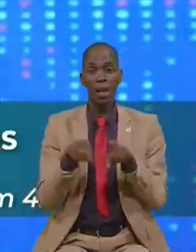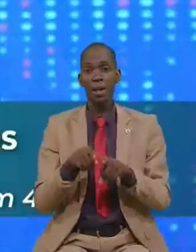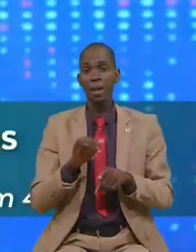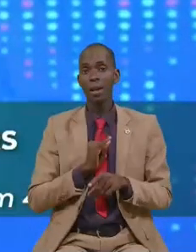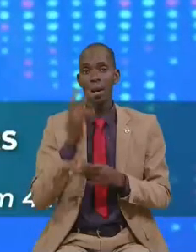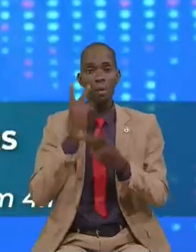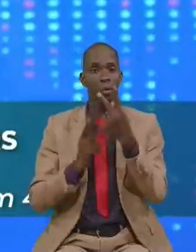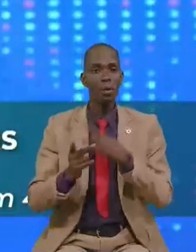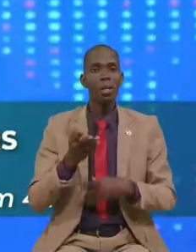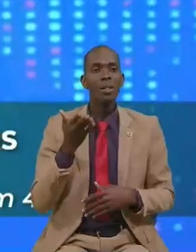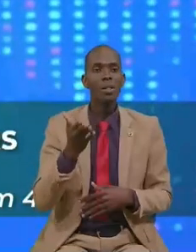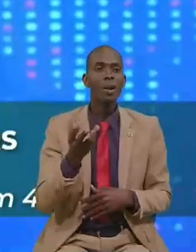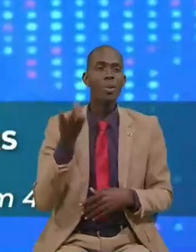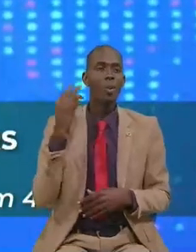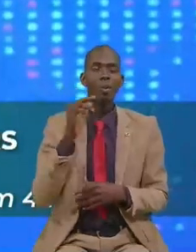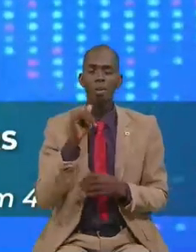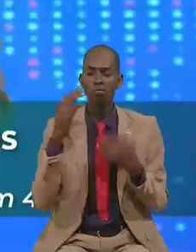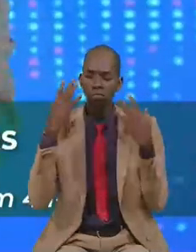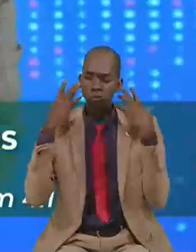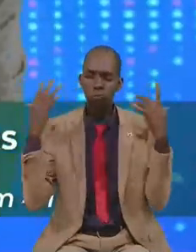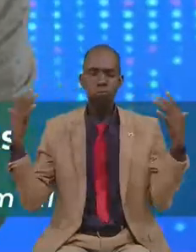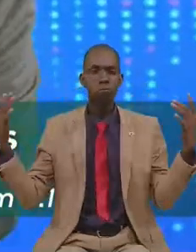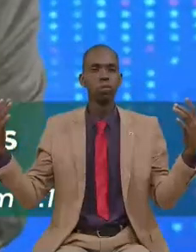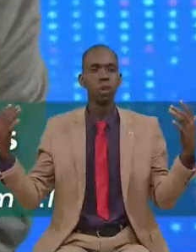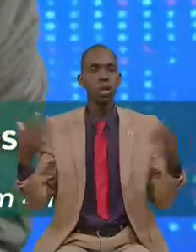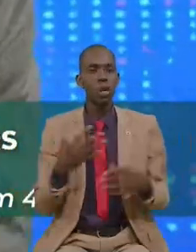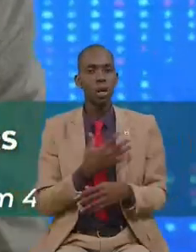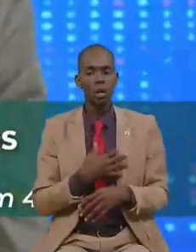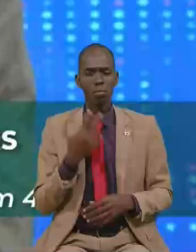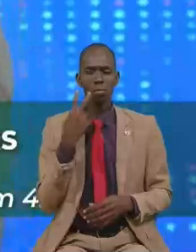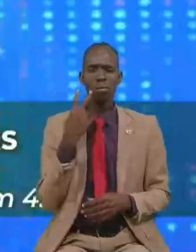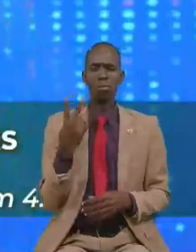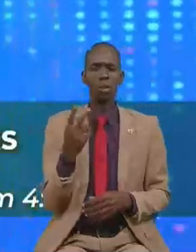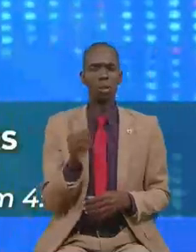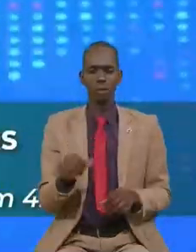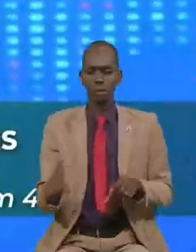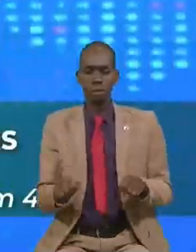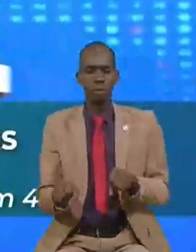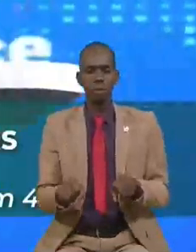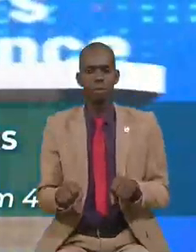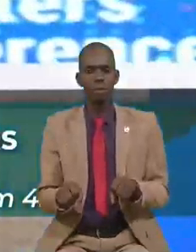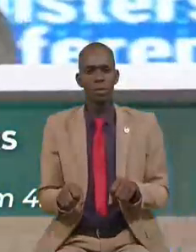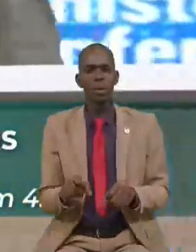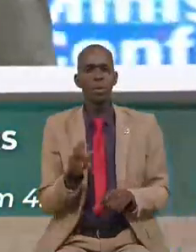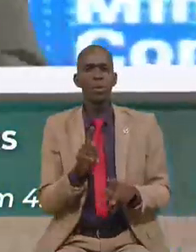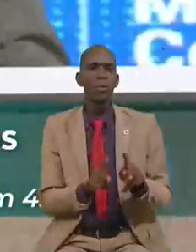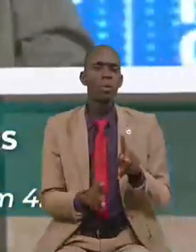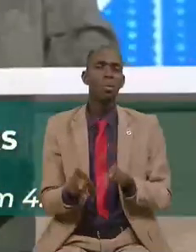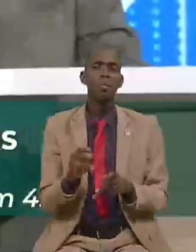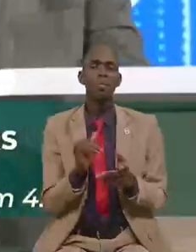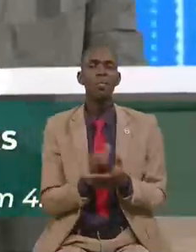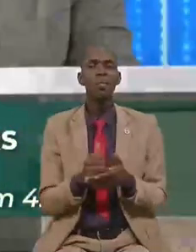y eut un bruit. Et voici, il se fit un mouvement. Ceux qui étaient